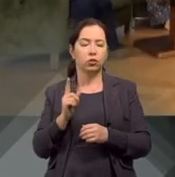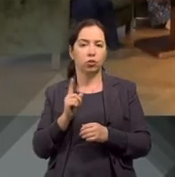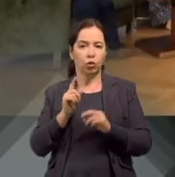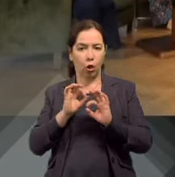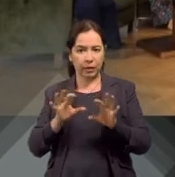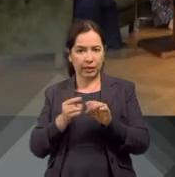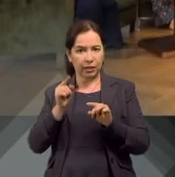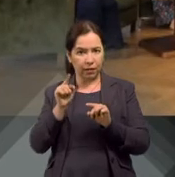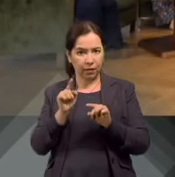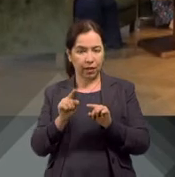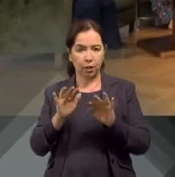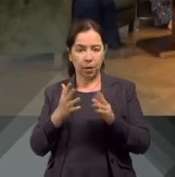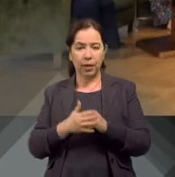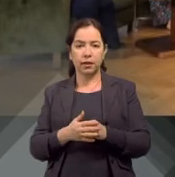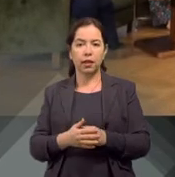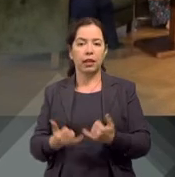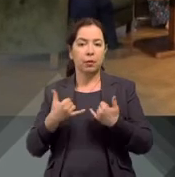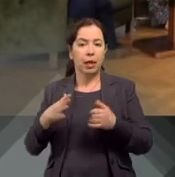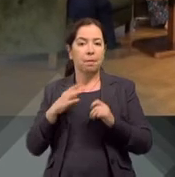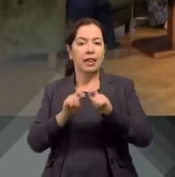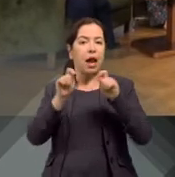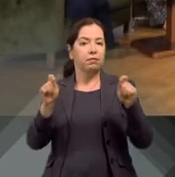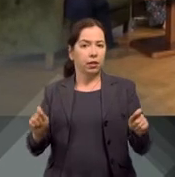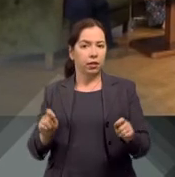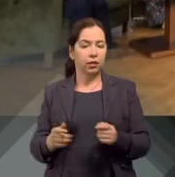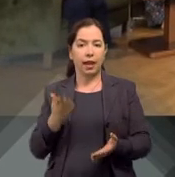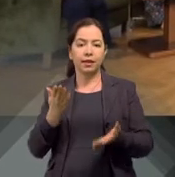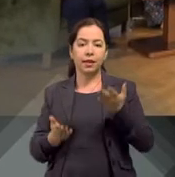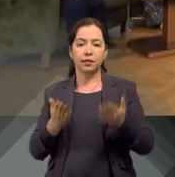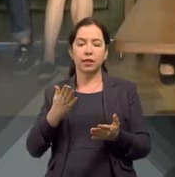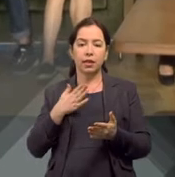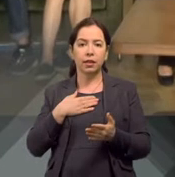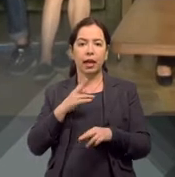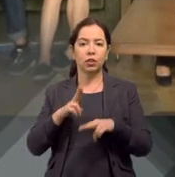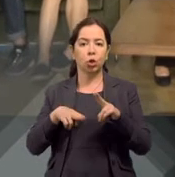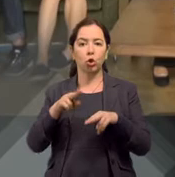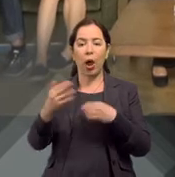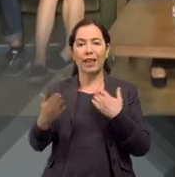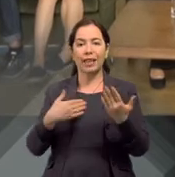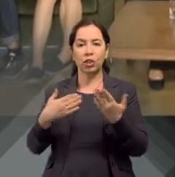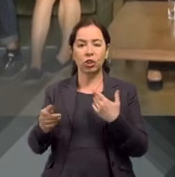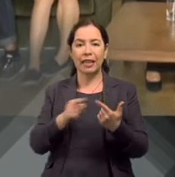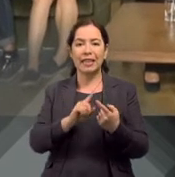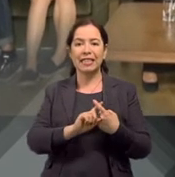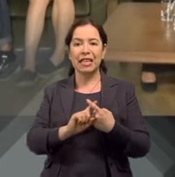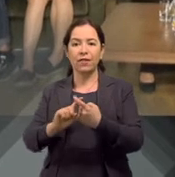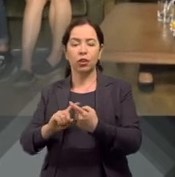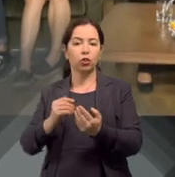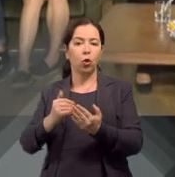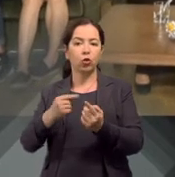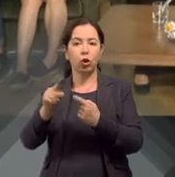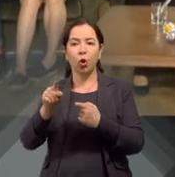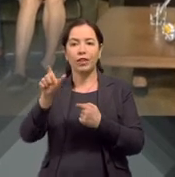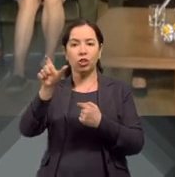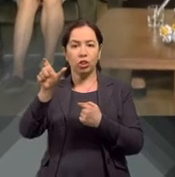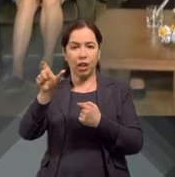меня открытие заключалось в очень простой вещи, что если я строю отношения или зависимость с другим человеком и хотел